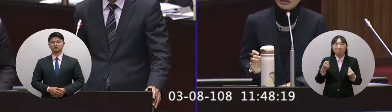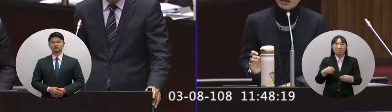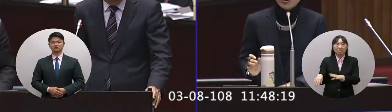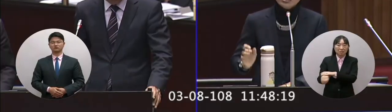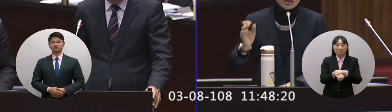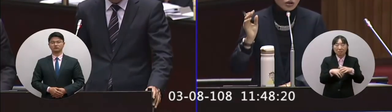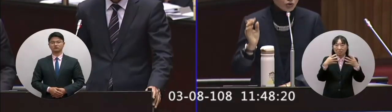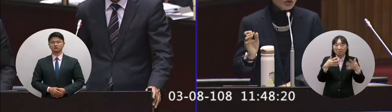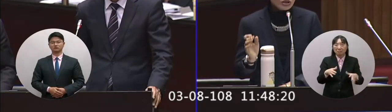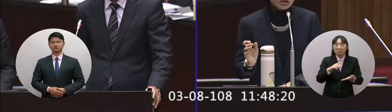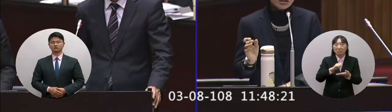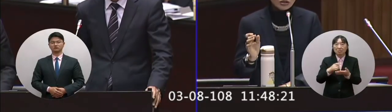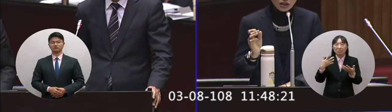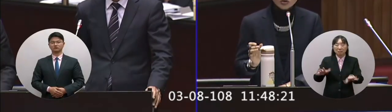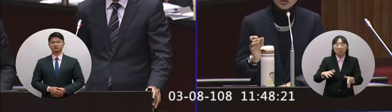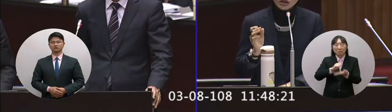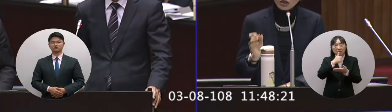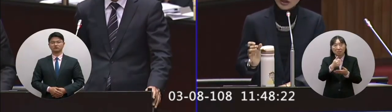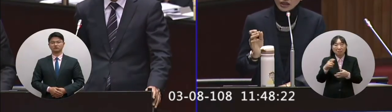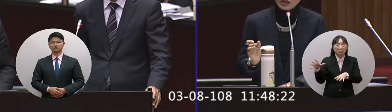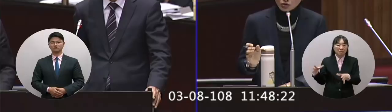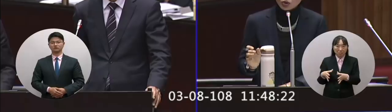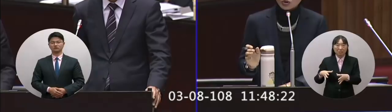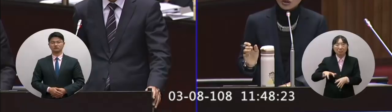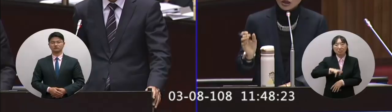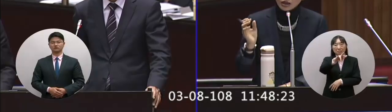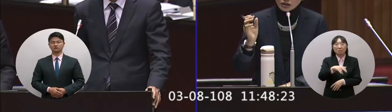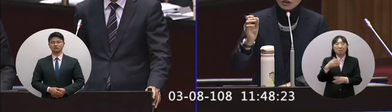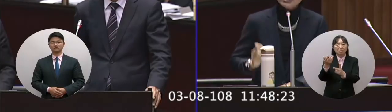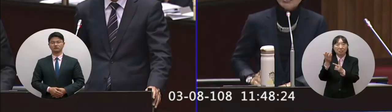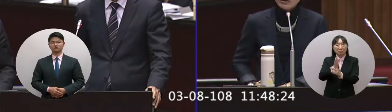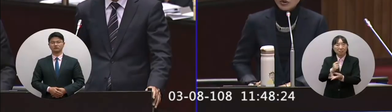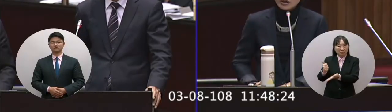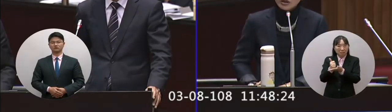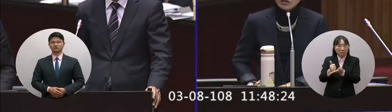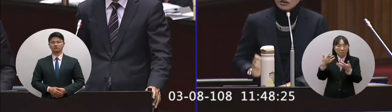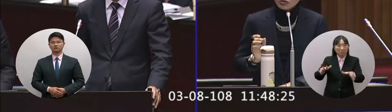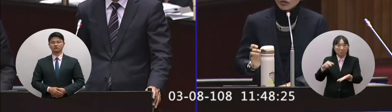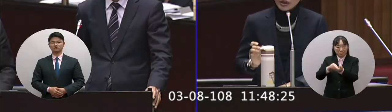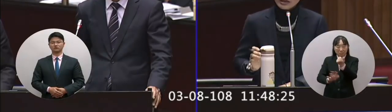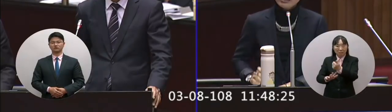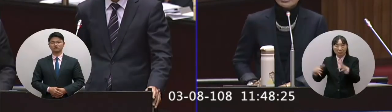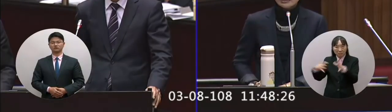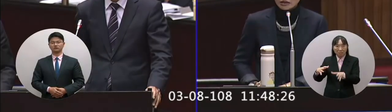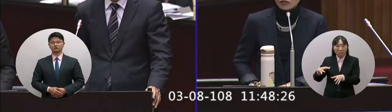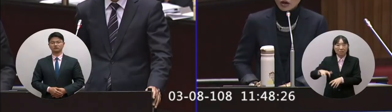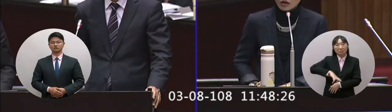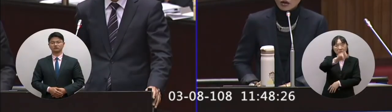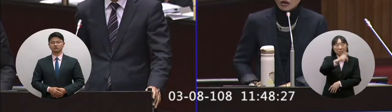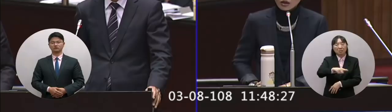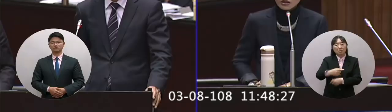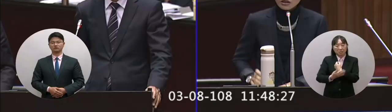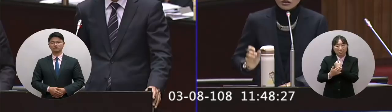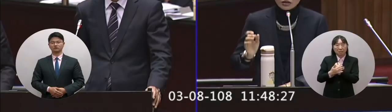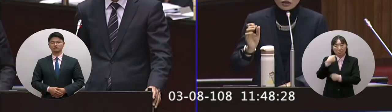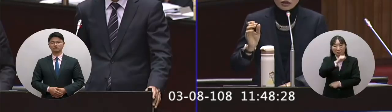批的媒体，或者是有足够的时间邀请很多的立委一起去支持台湾队，这个是我们未来要改进的地方